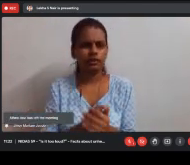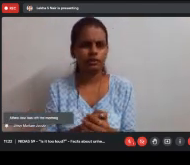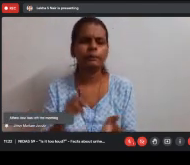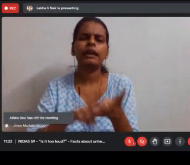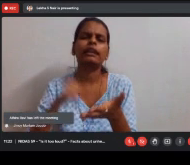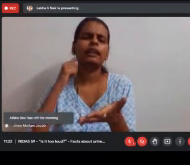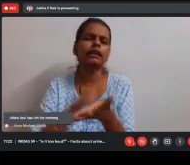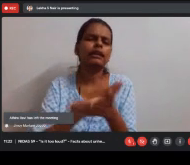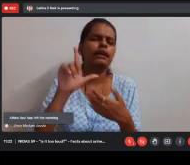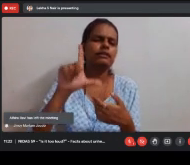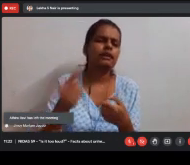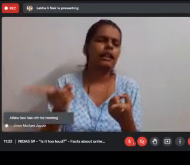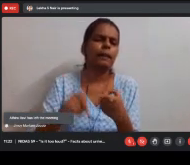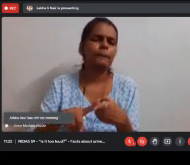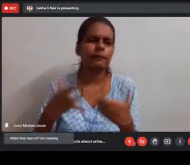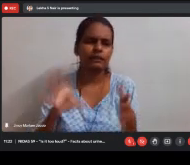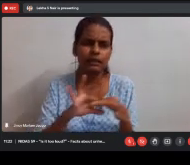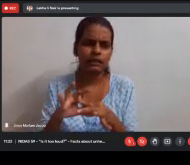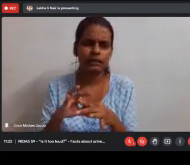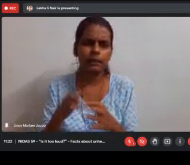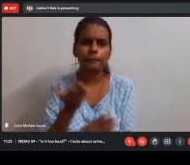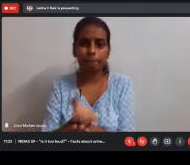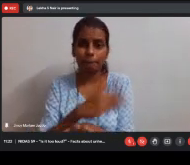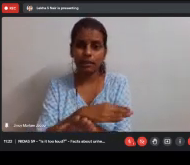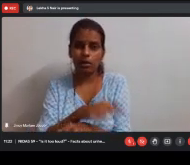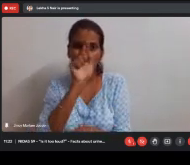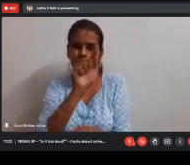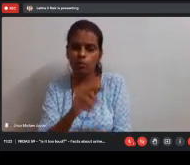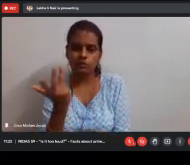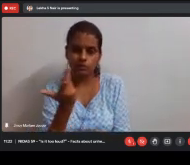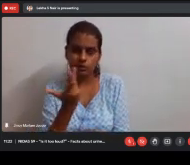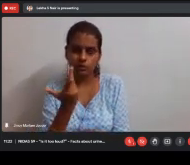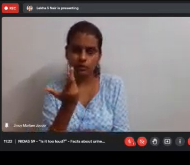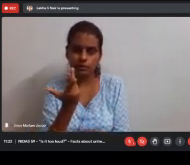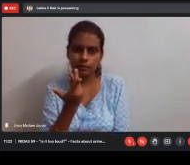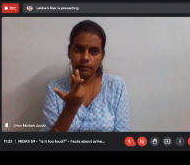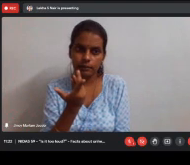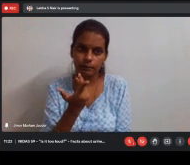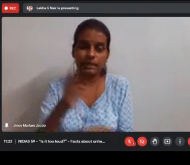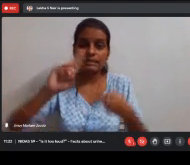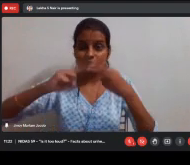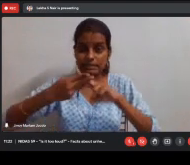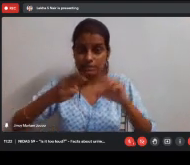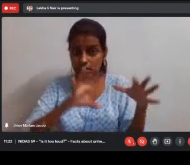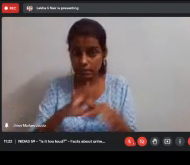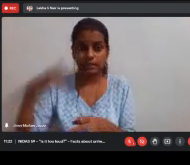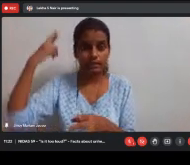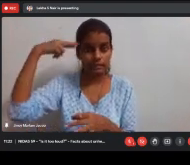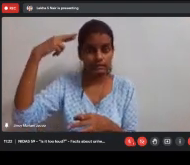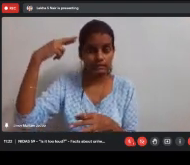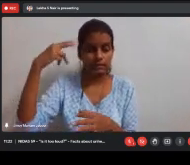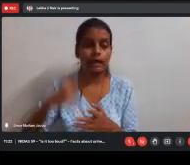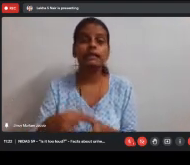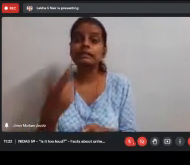പ്രശ്നങ്ങൾ ഇതുമൂലം ഉണ്ടാകുന്നുണ്ട്. അതെന്തൊക്കെയാണെന്ന് നമുക്ക് ഇനി വരുന്ന സ്ലൈഡുകളിൽ കാണാം. സോ കാരണമായേക്കാവുന്ന മറ്റു